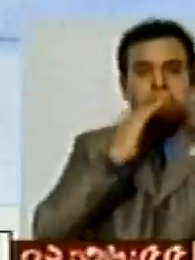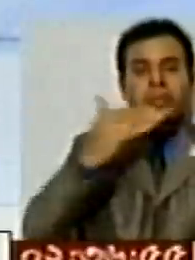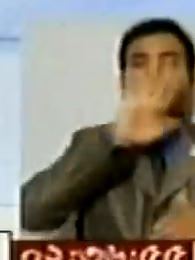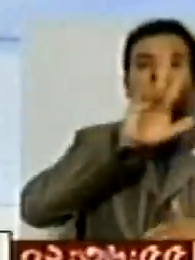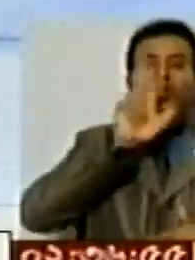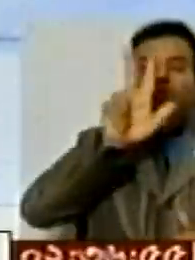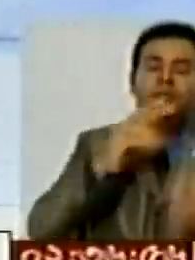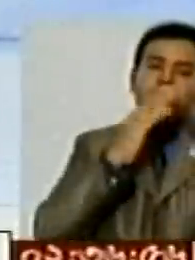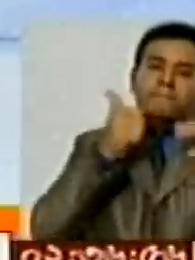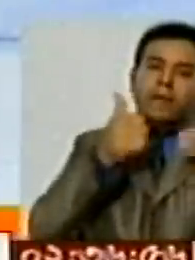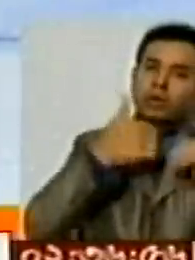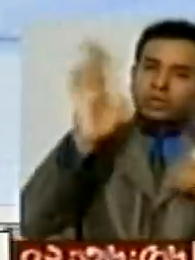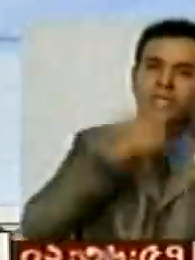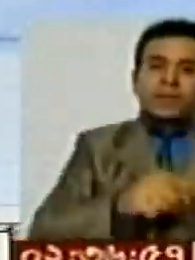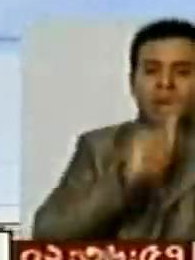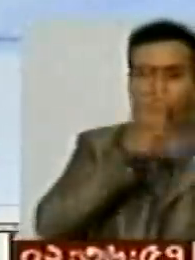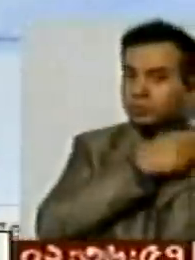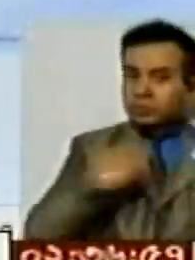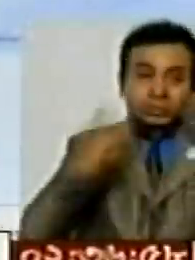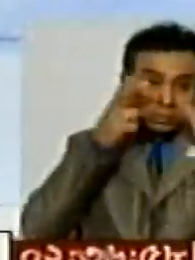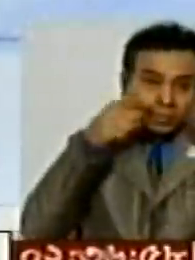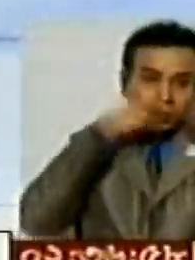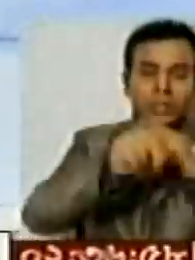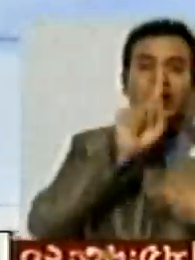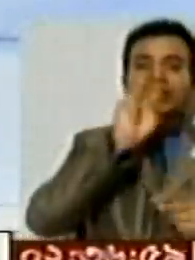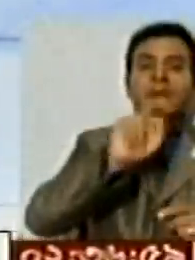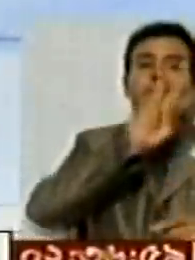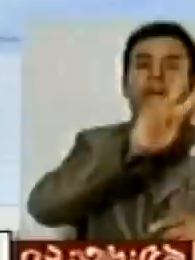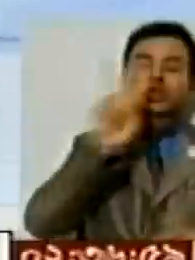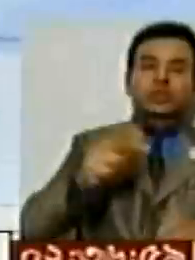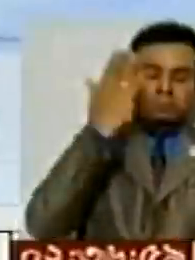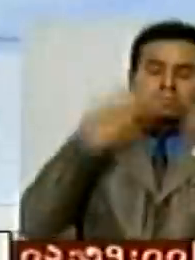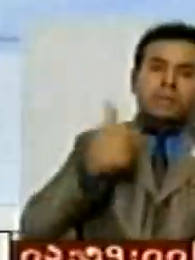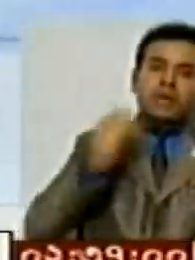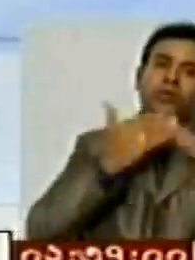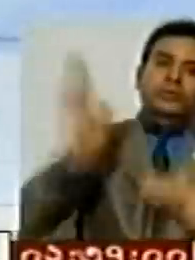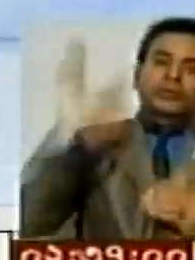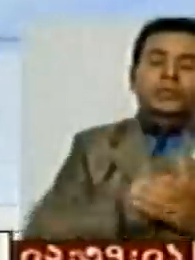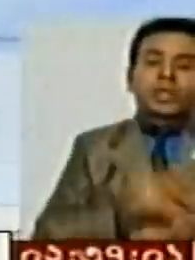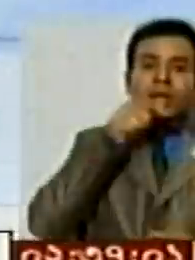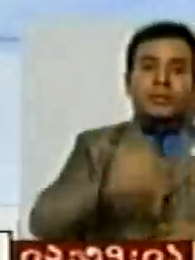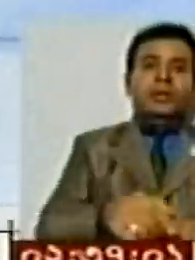জন। আইসোলেশন থেকে মুক্ত হয়েছেন 24 ঘন্টা 58 জন এবং এ পর্যন্ত 1,022 জন।